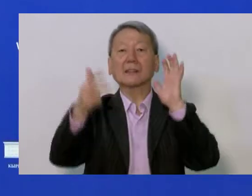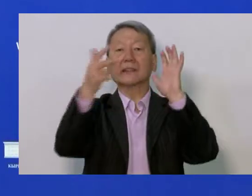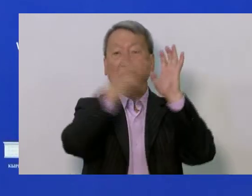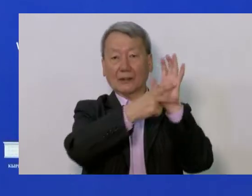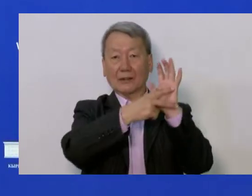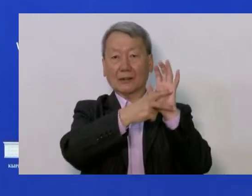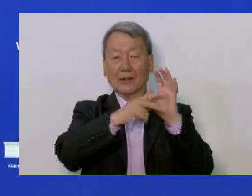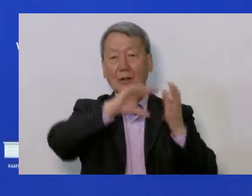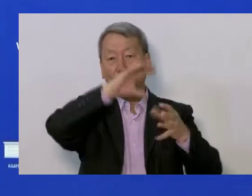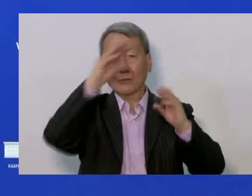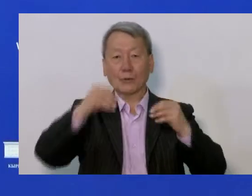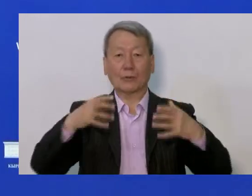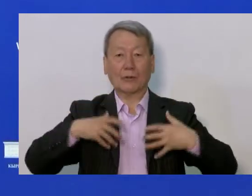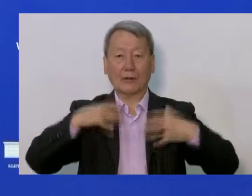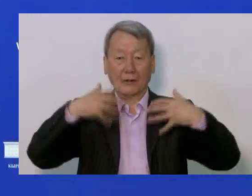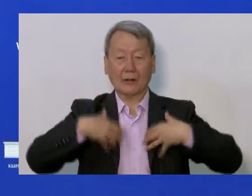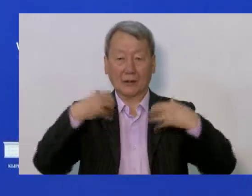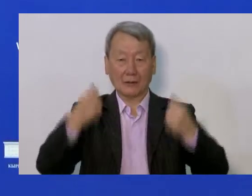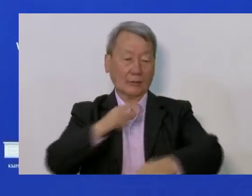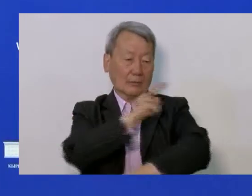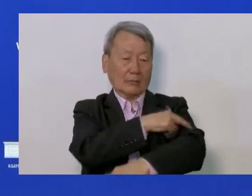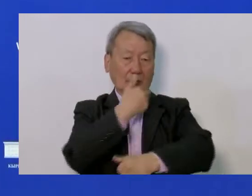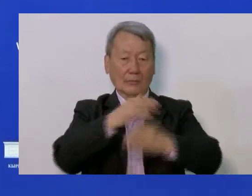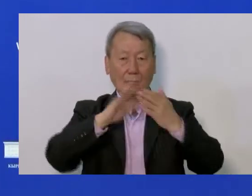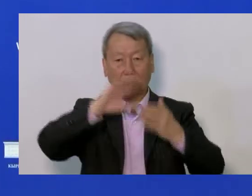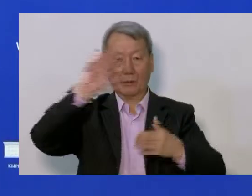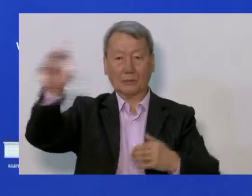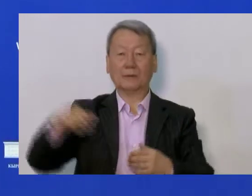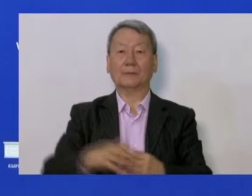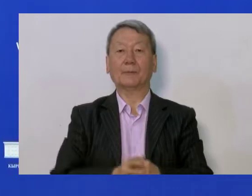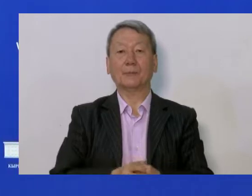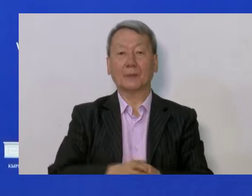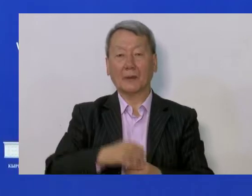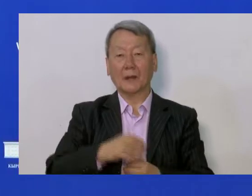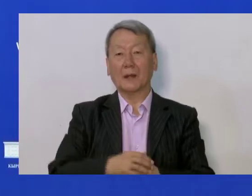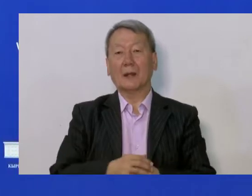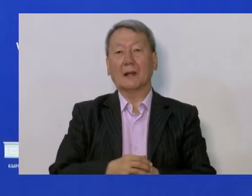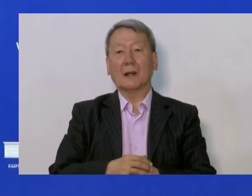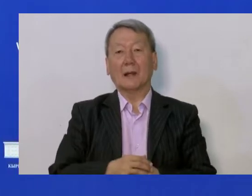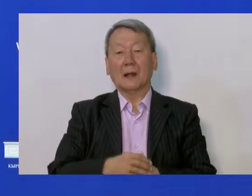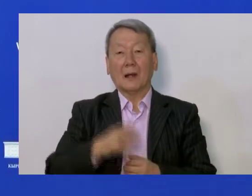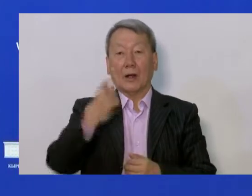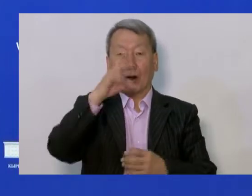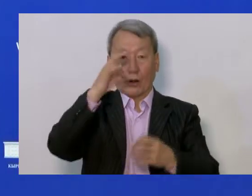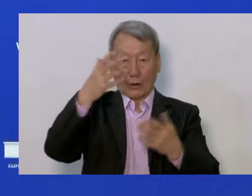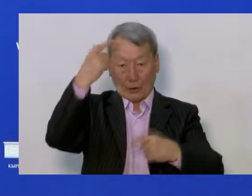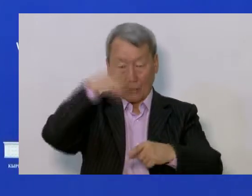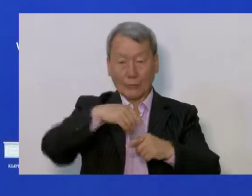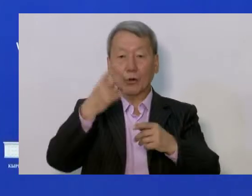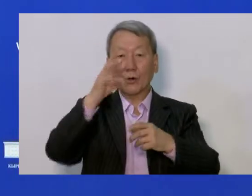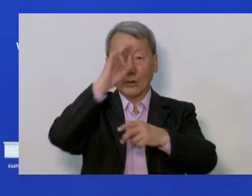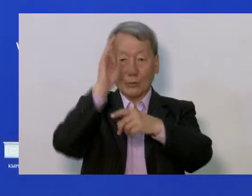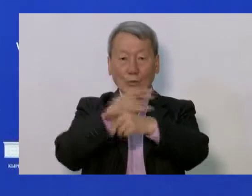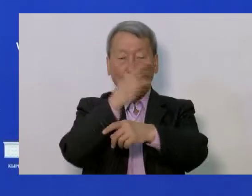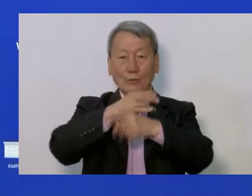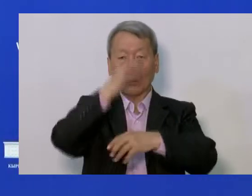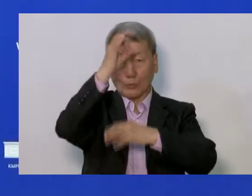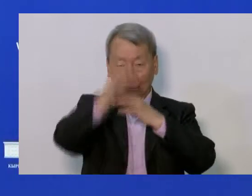1668 бейтап айыгып ооруканадан чыгып кетишти. Бир сутка